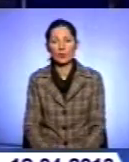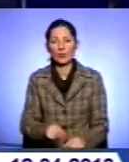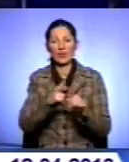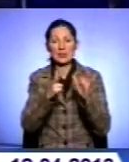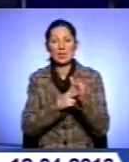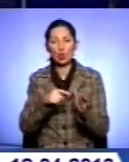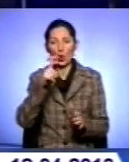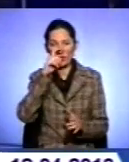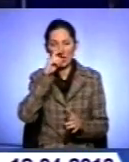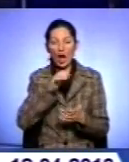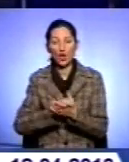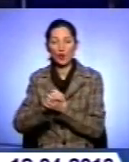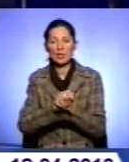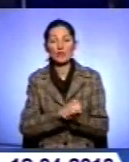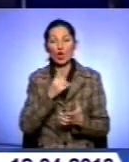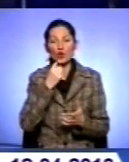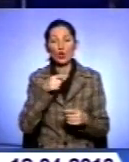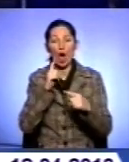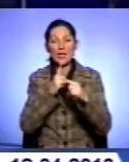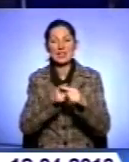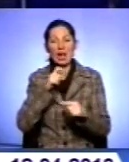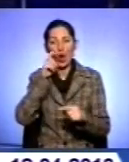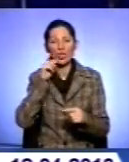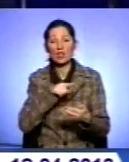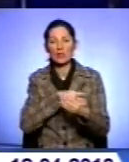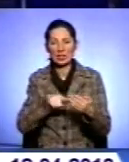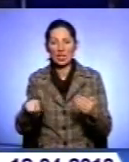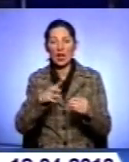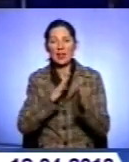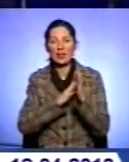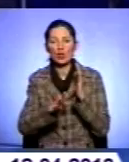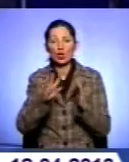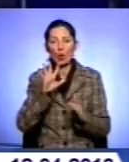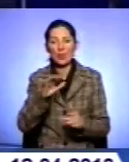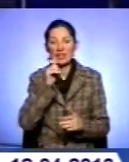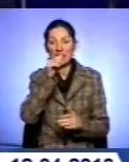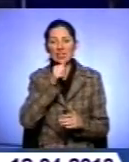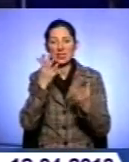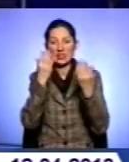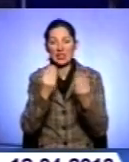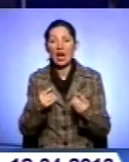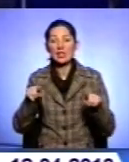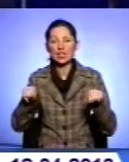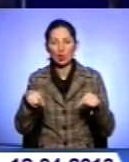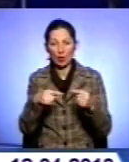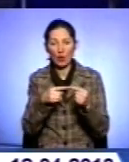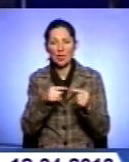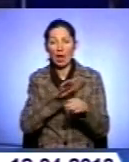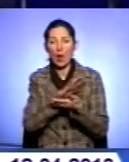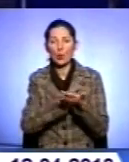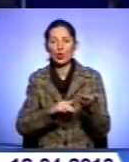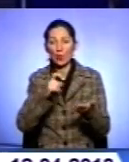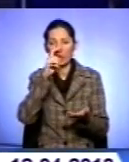Вісімнадцятого квітня Товариство Червоного Хреста України відзначає 95-річчя від дня заснування. Протягом квітня